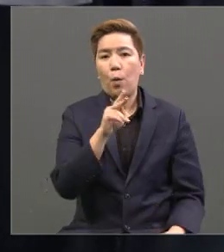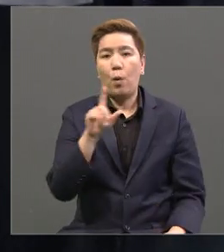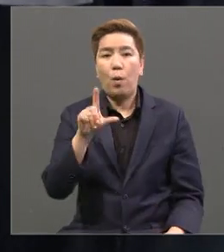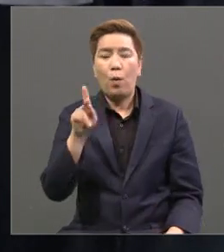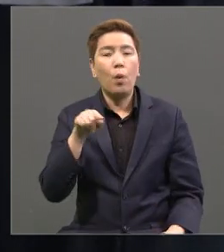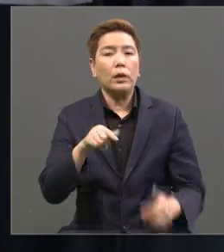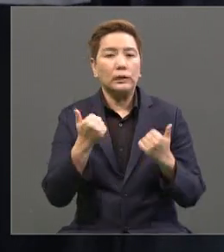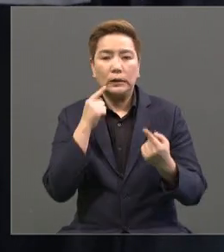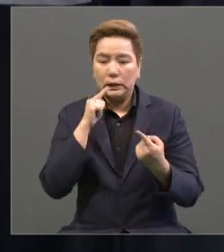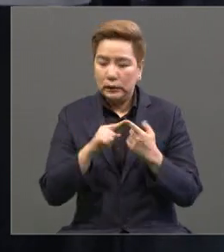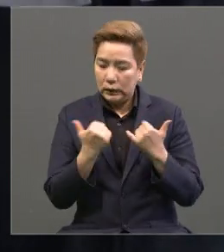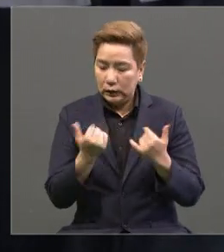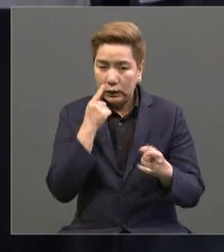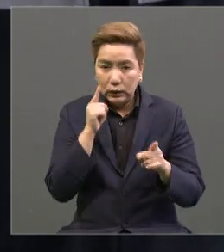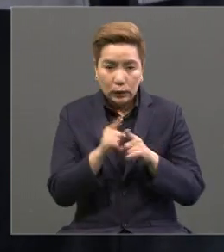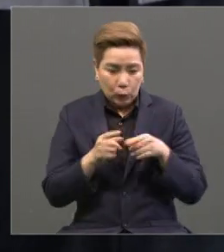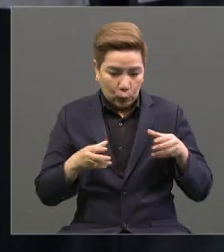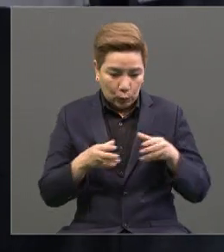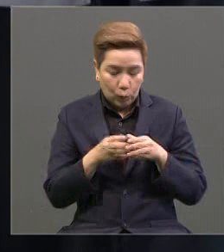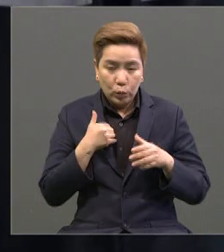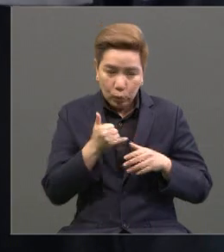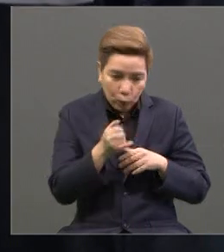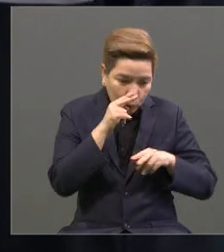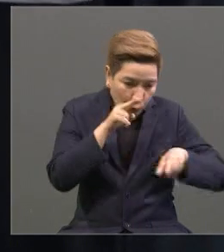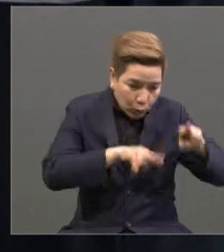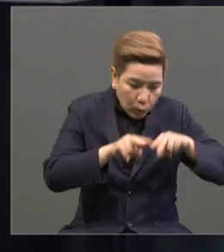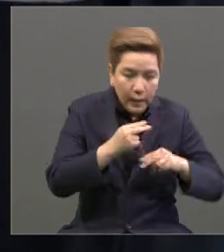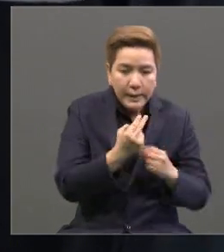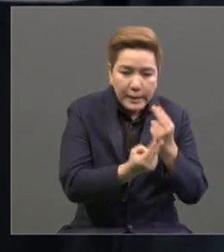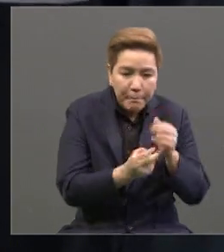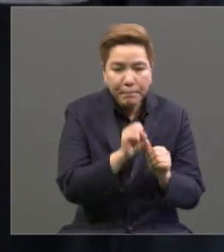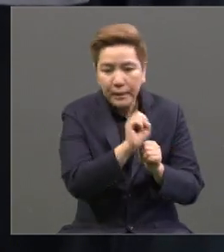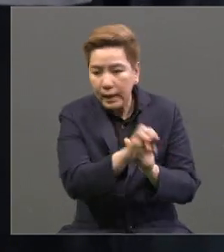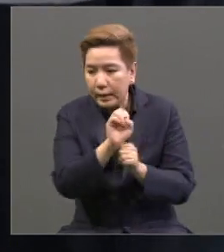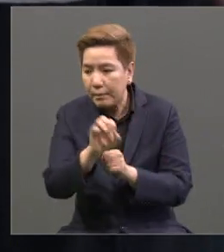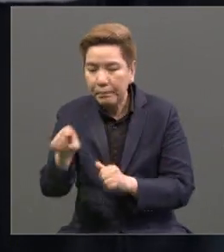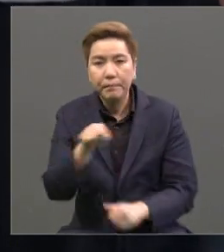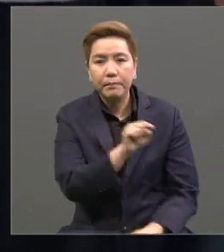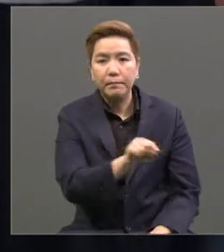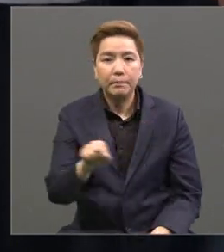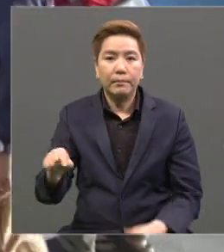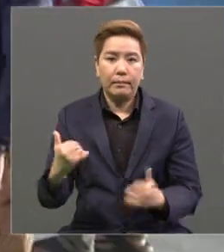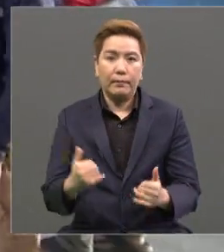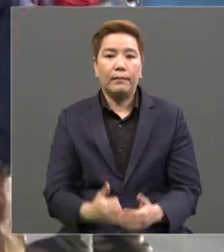นี้ผมพร้อมด้วยคณะนี่จะออกไปตรวจแล้วก็เยี่ยมเยียนให้คำแนะนำ